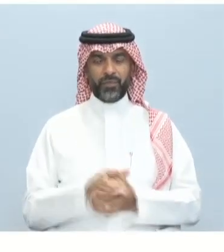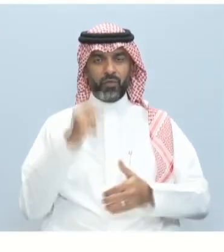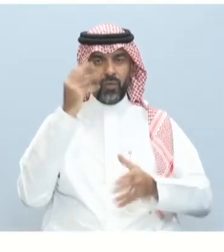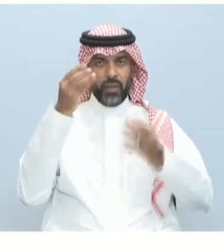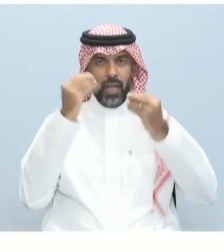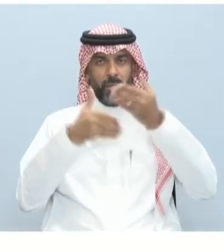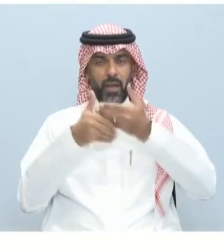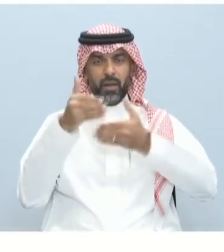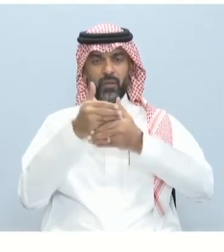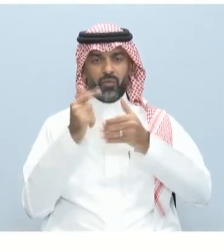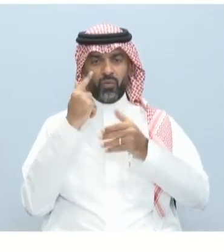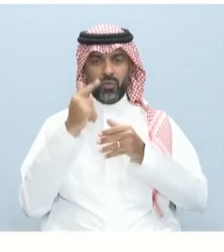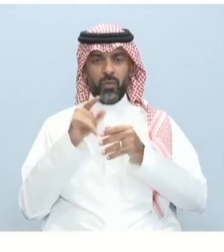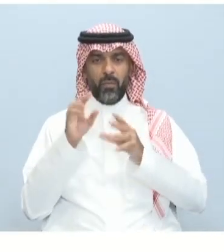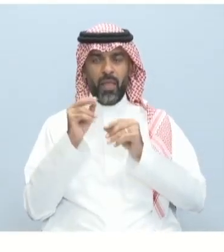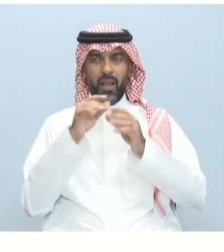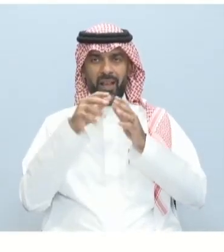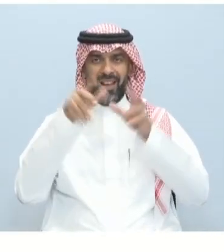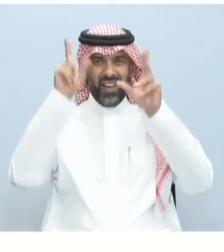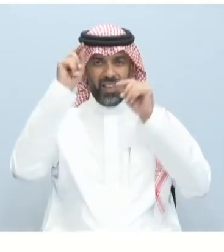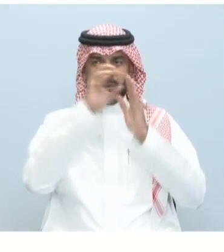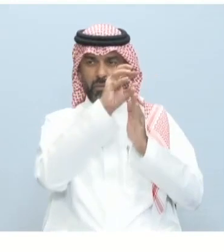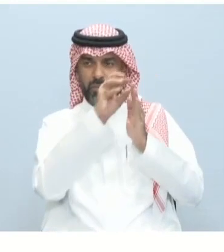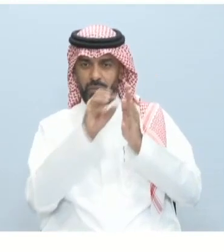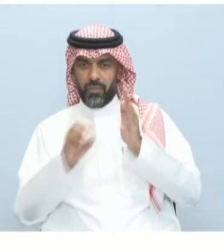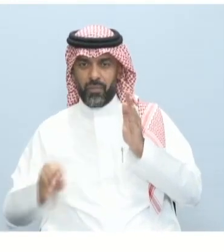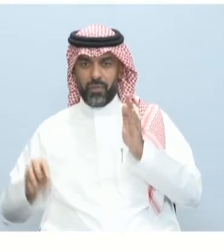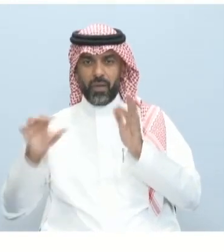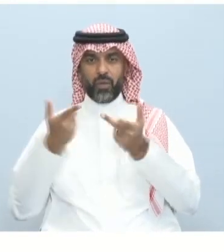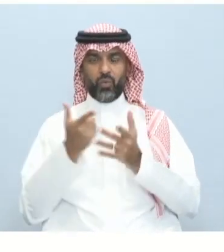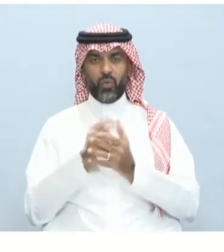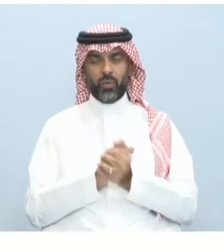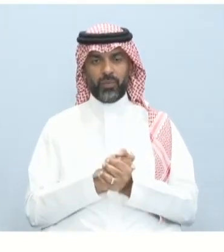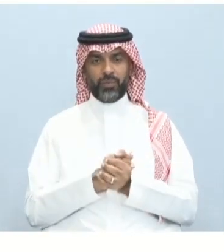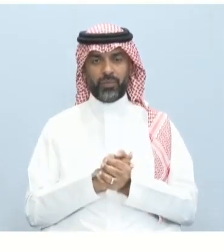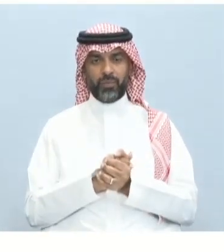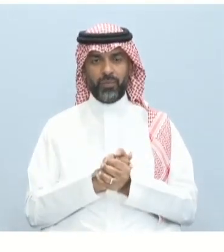هنا تقوم بانزلاق القط بالإحداث X